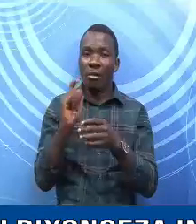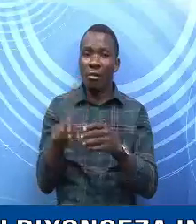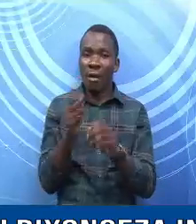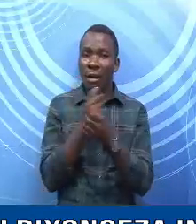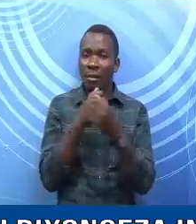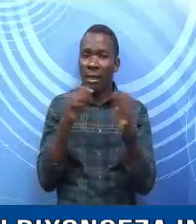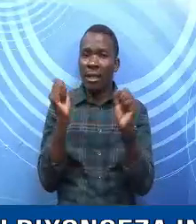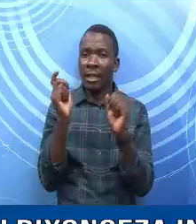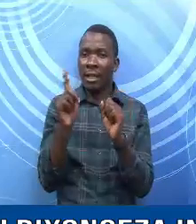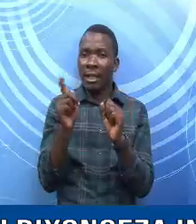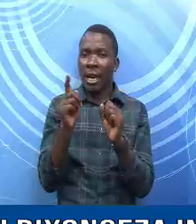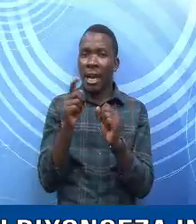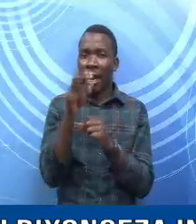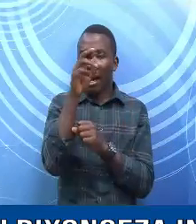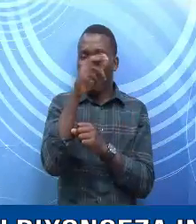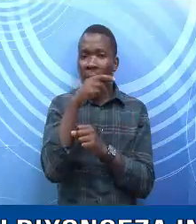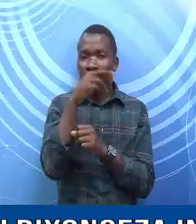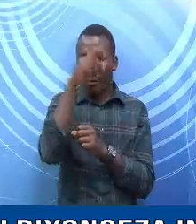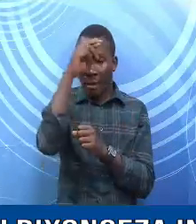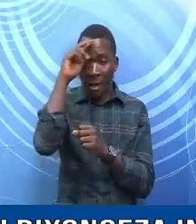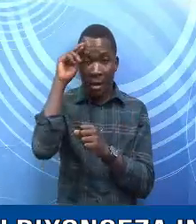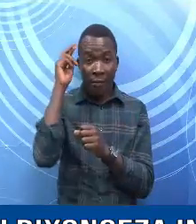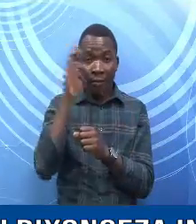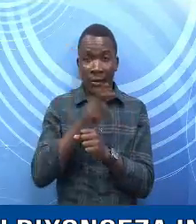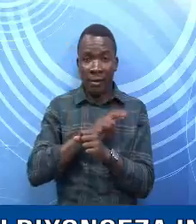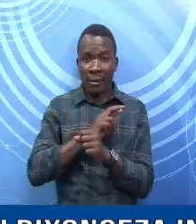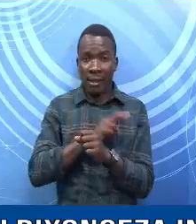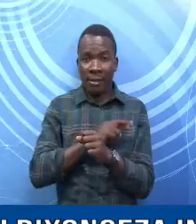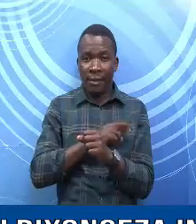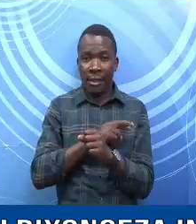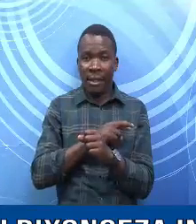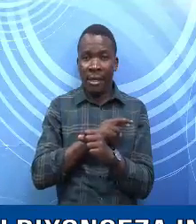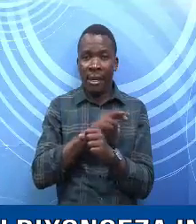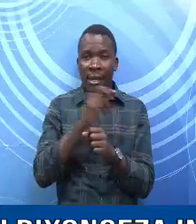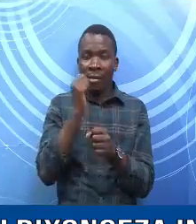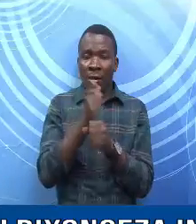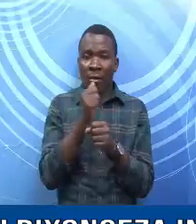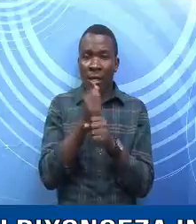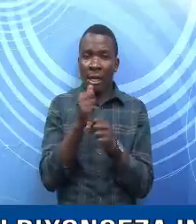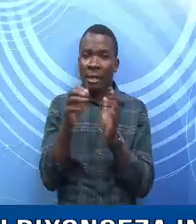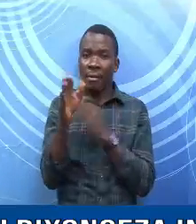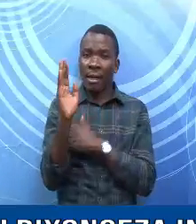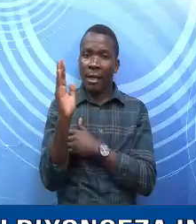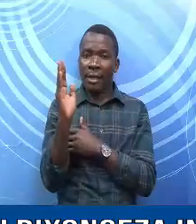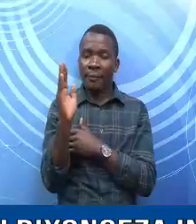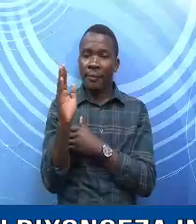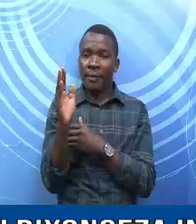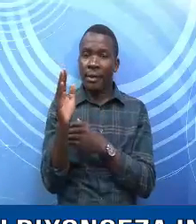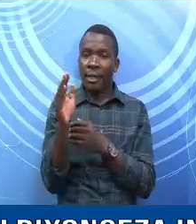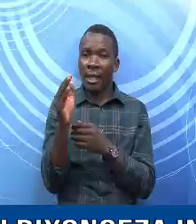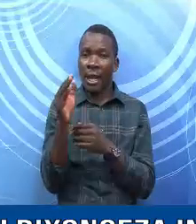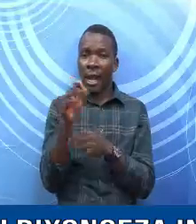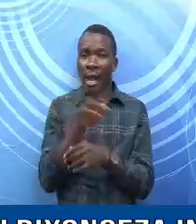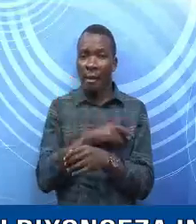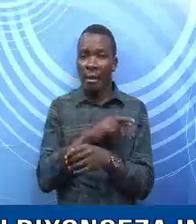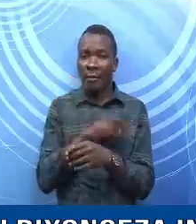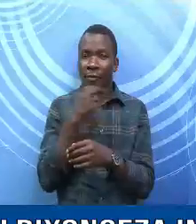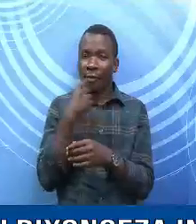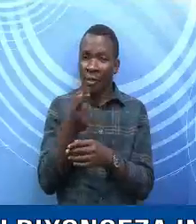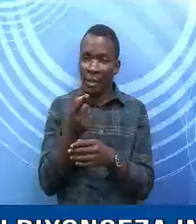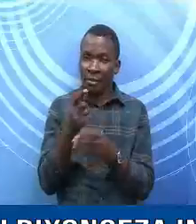yo kugira ngo abadive kandi bakorera Imana wa mugani, nta mpamvu yo kugira ngo baduhuguze gutya, ahubwo twasaba